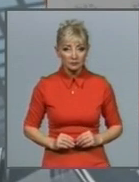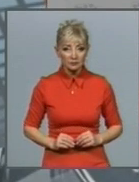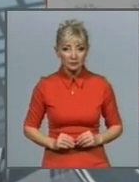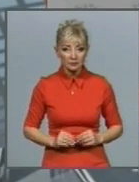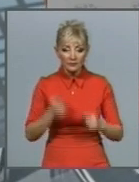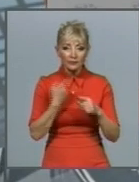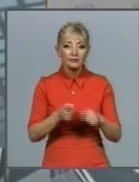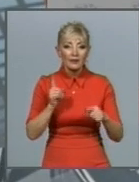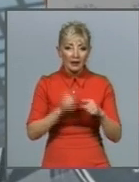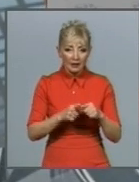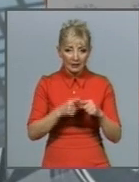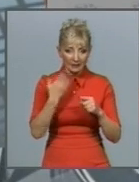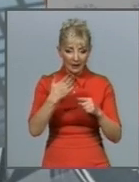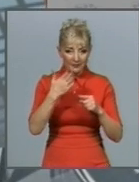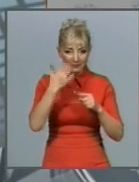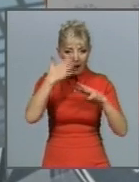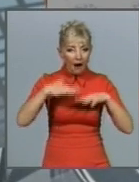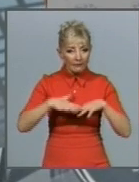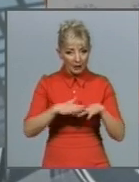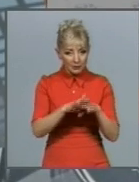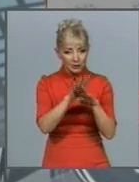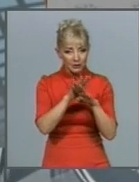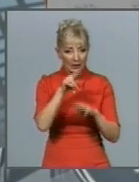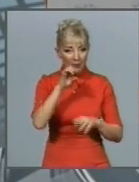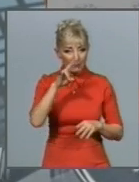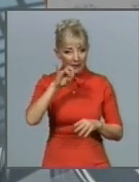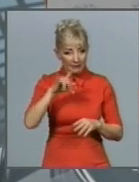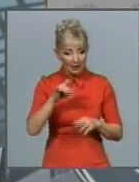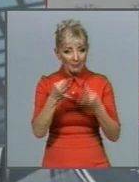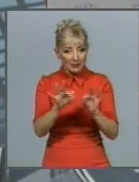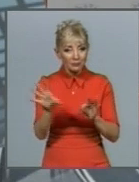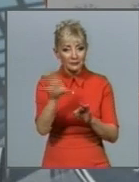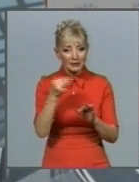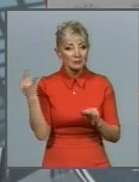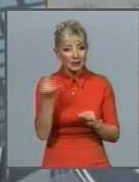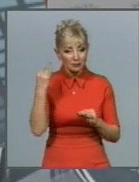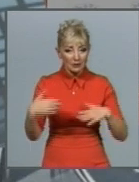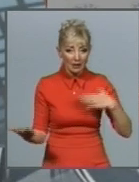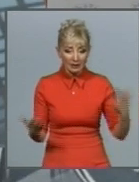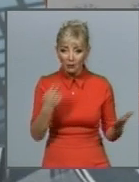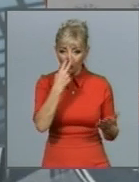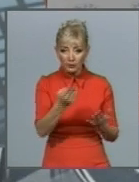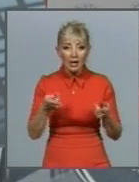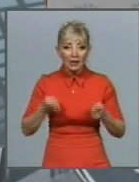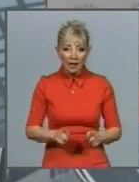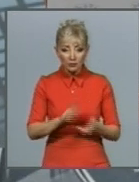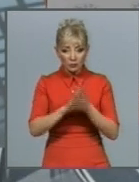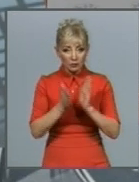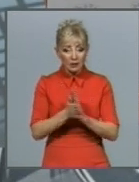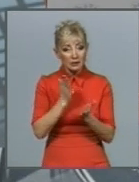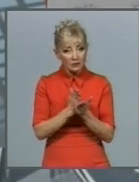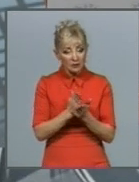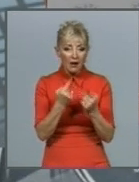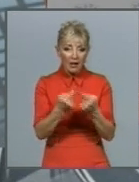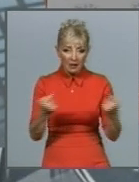Ця аналітична панель дозволить усім зацікавленим сторонам побачити реальну ситуацію з наявністю тих чи